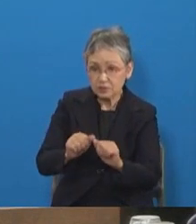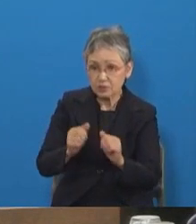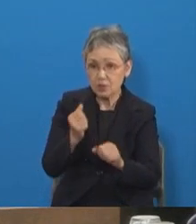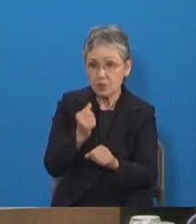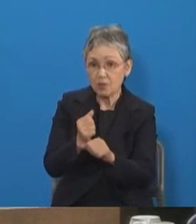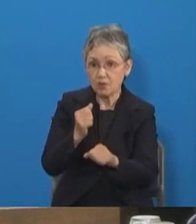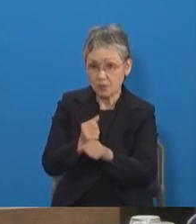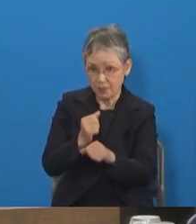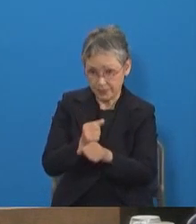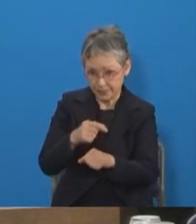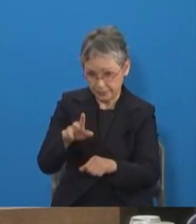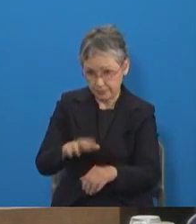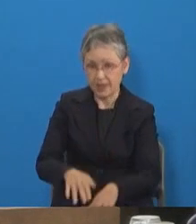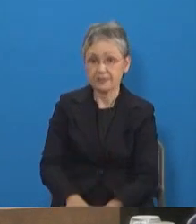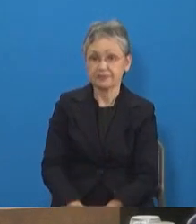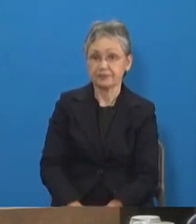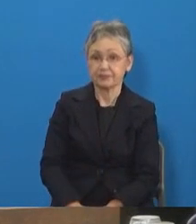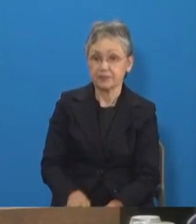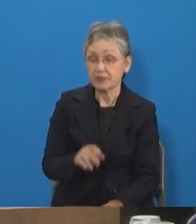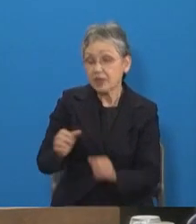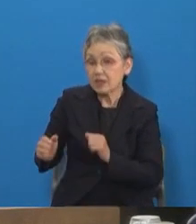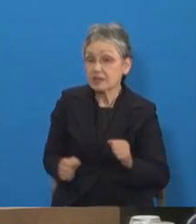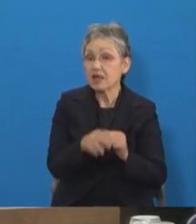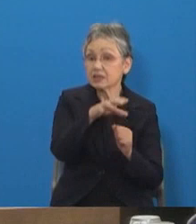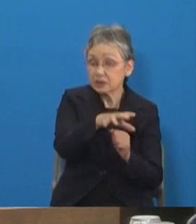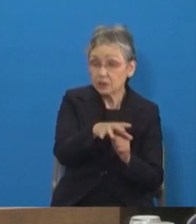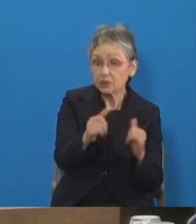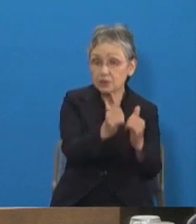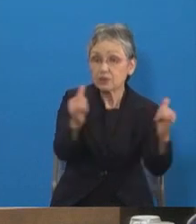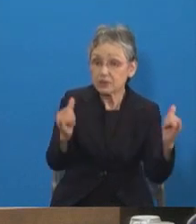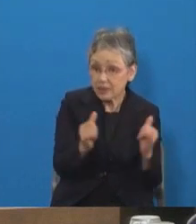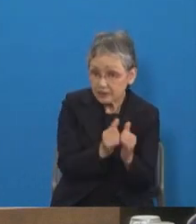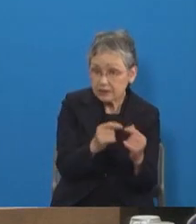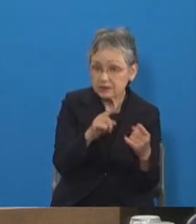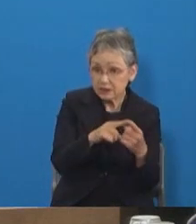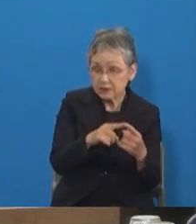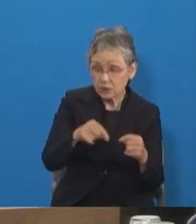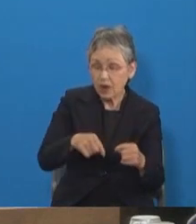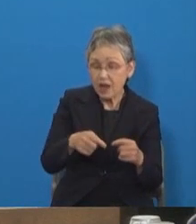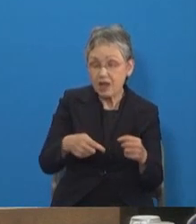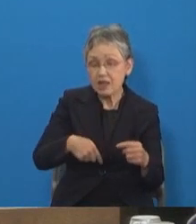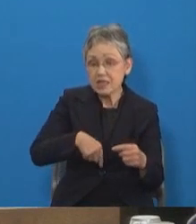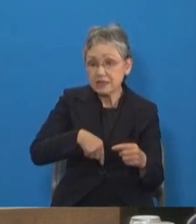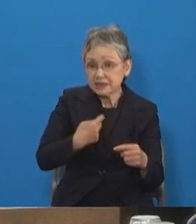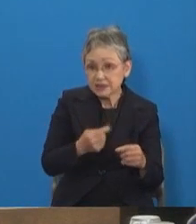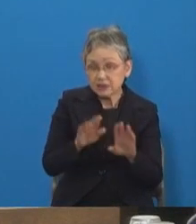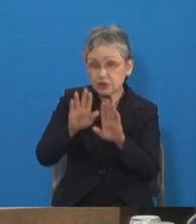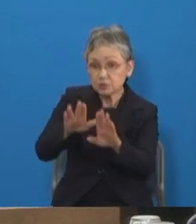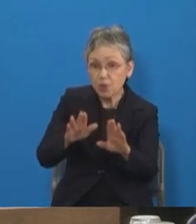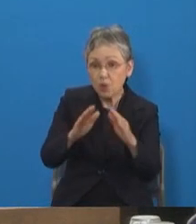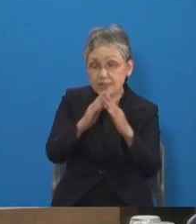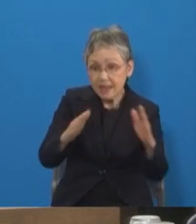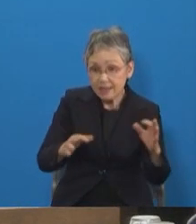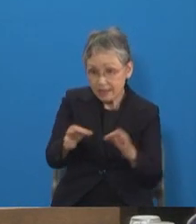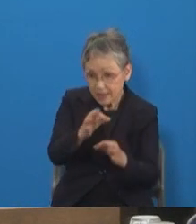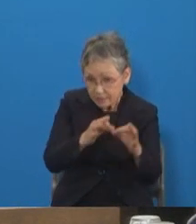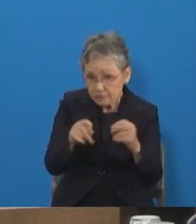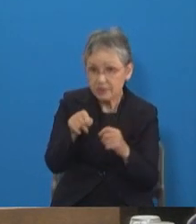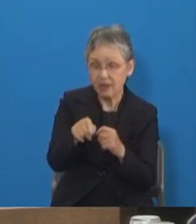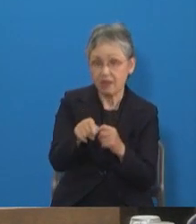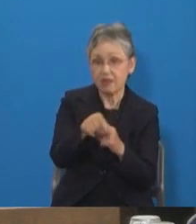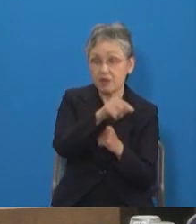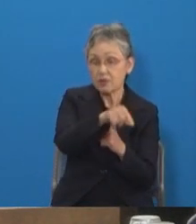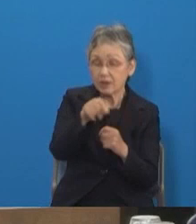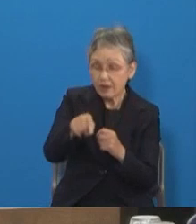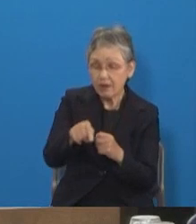対応は、避難される住民や避難所の運営をされる自主防災会の方々の不安感を大きく軽減できたと評